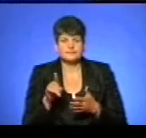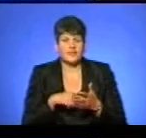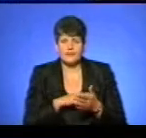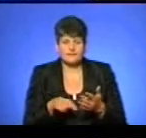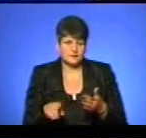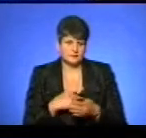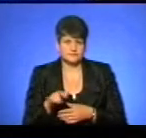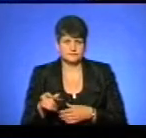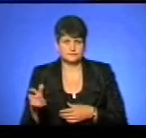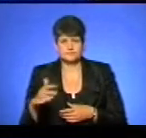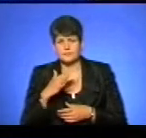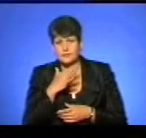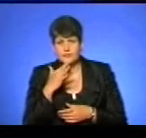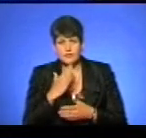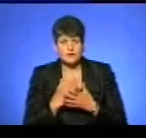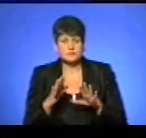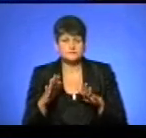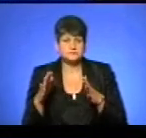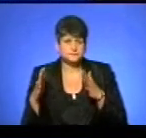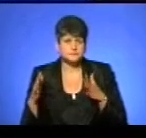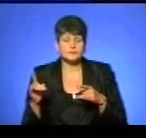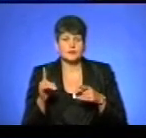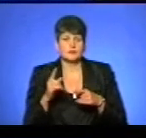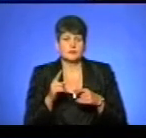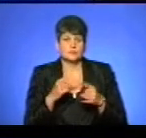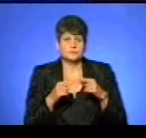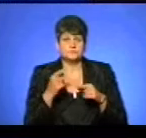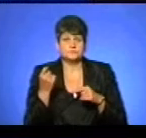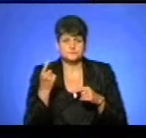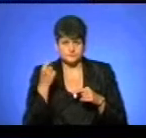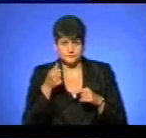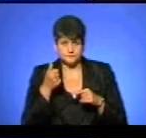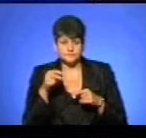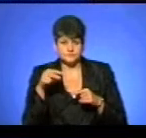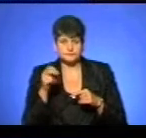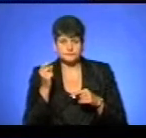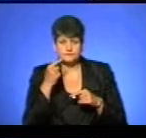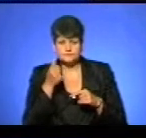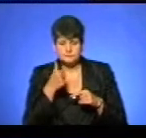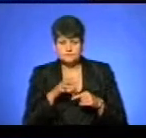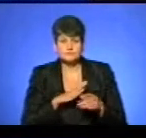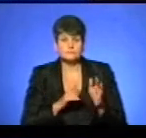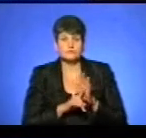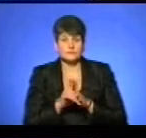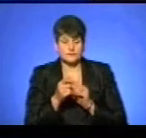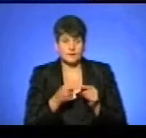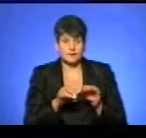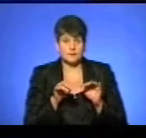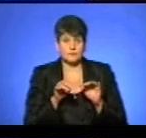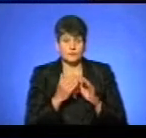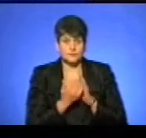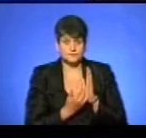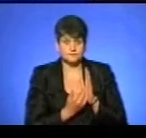не вірять. Багато таких є випадків, от, знову ж таки, вертаюсь в 2011 рік, коли ми починали цю діяти програму, ми в